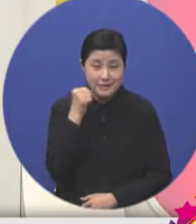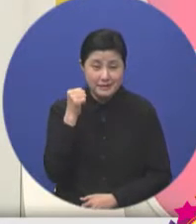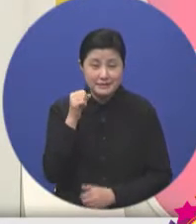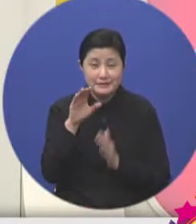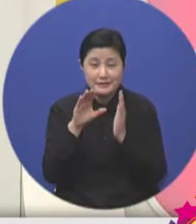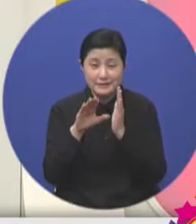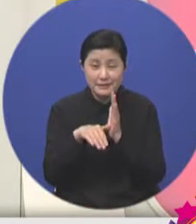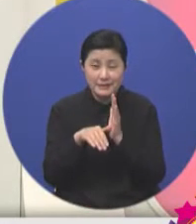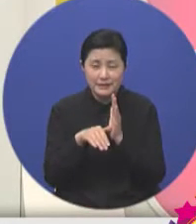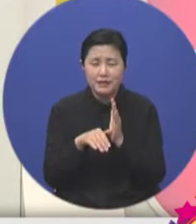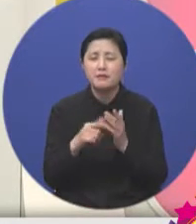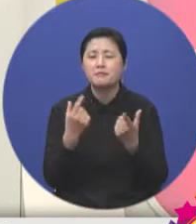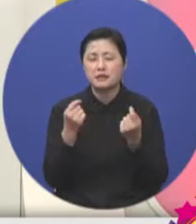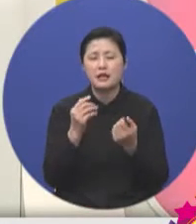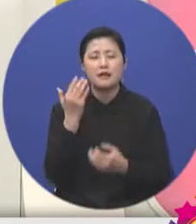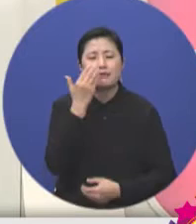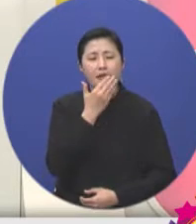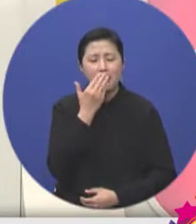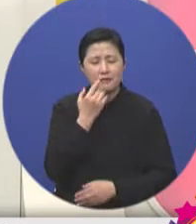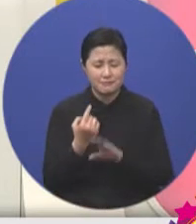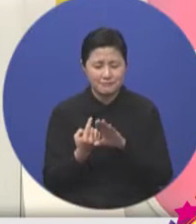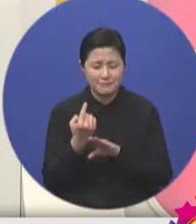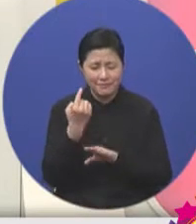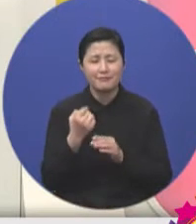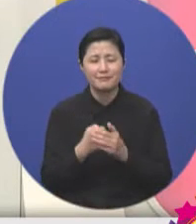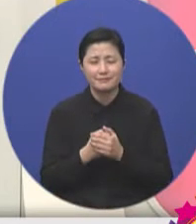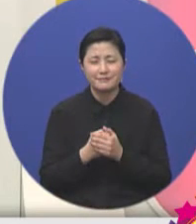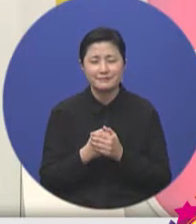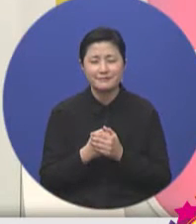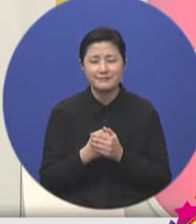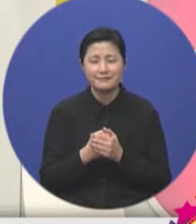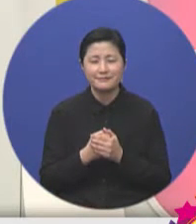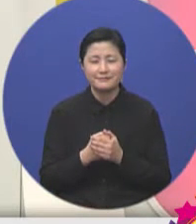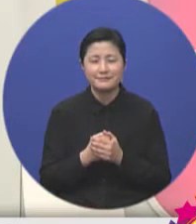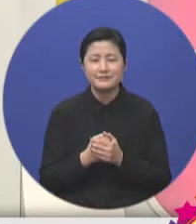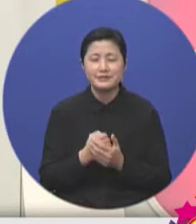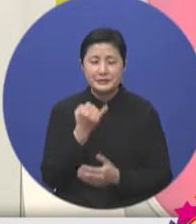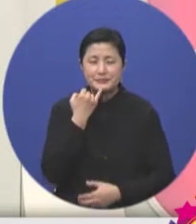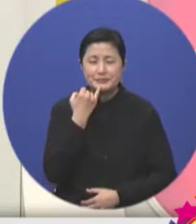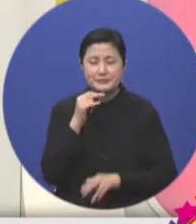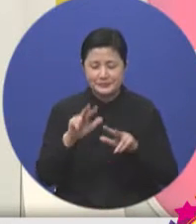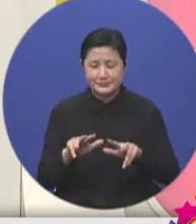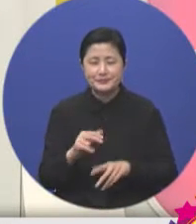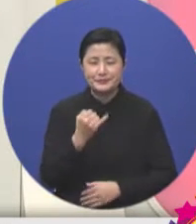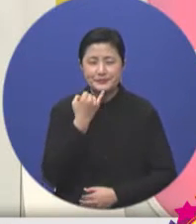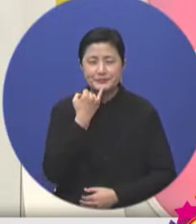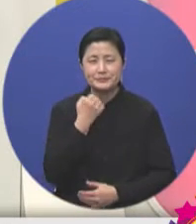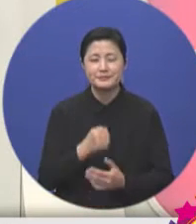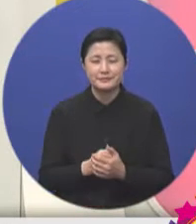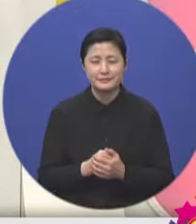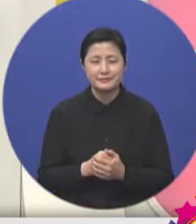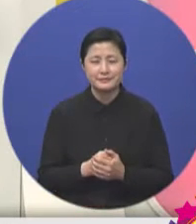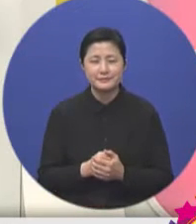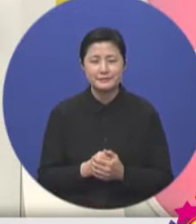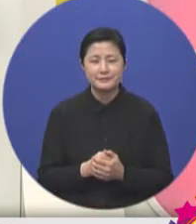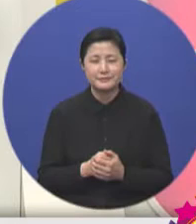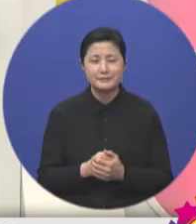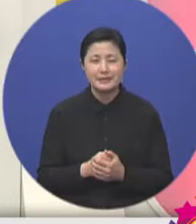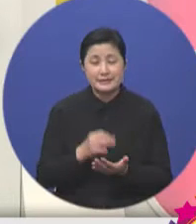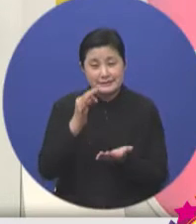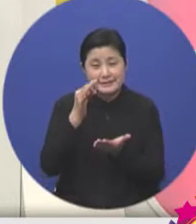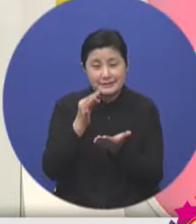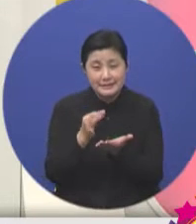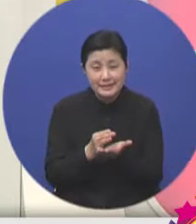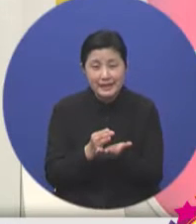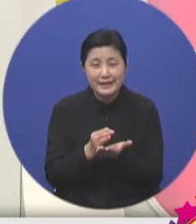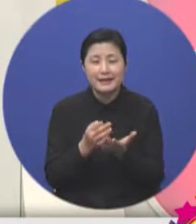때죠? 네, 지금 이때가 당도가 제일 높고요. 제일 괜찮습니다 지금 이때 밀감이 좀 저렴하기도